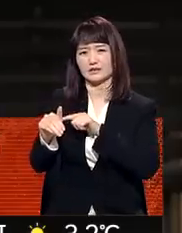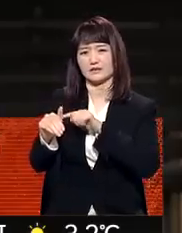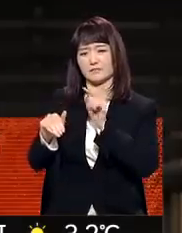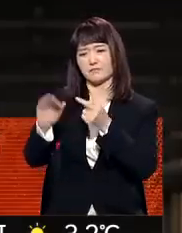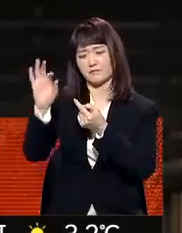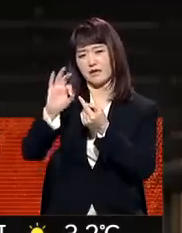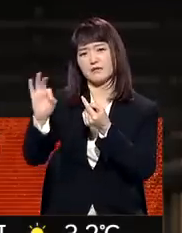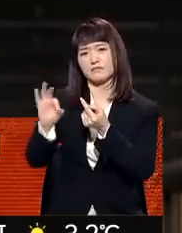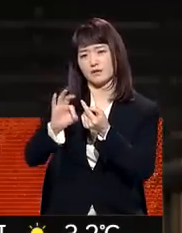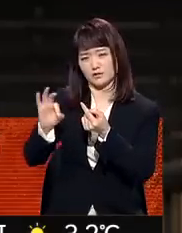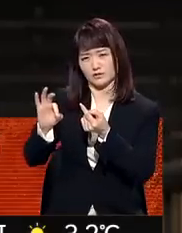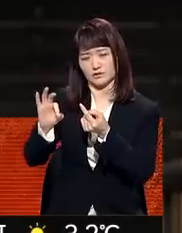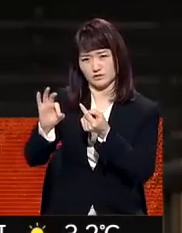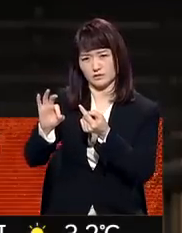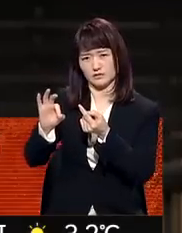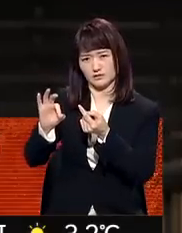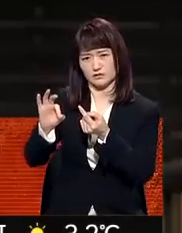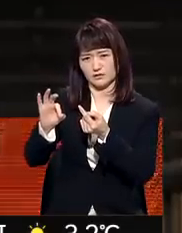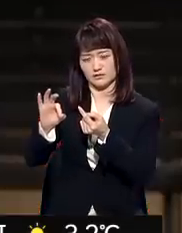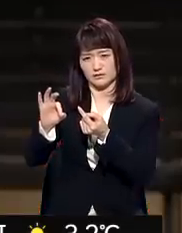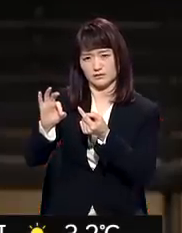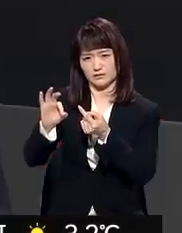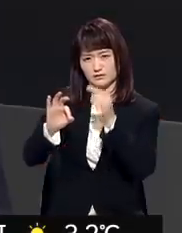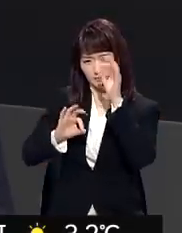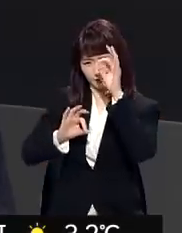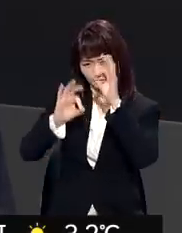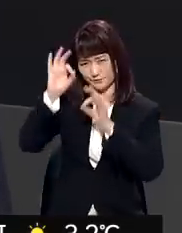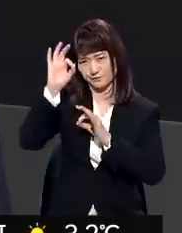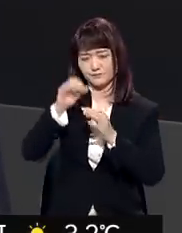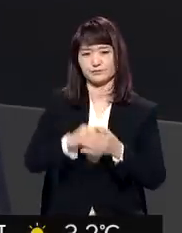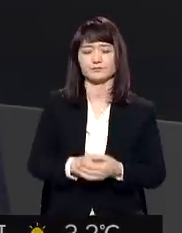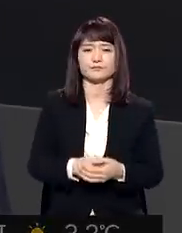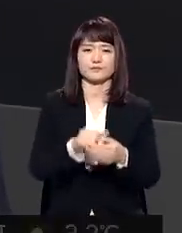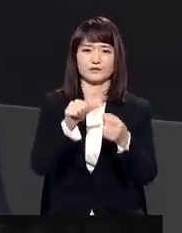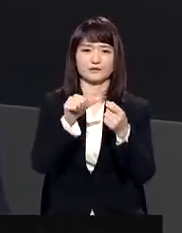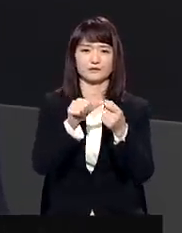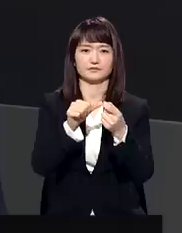사건입니다 알겠습니다 예 자 다섯